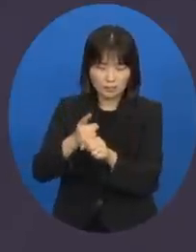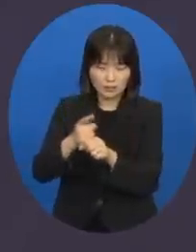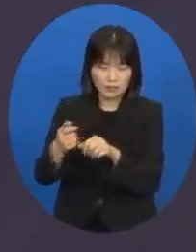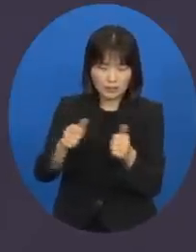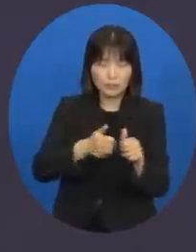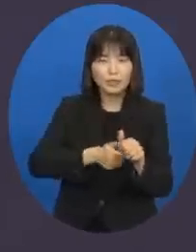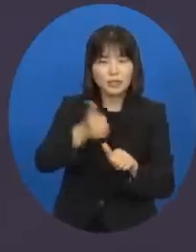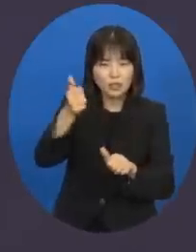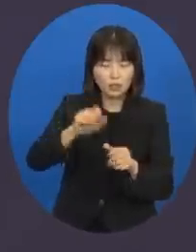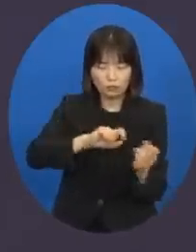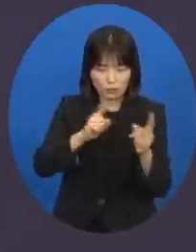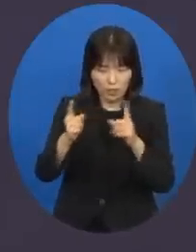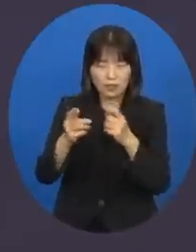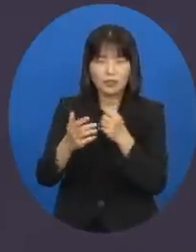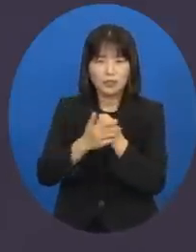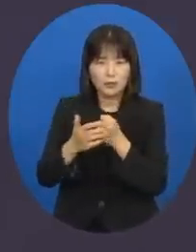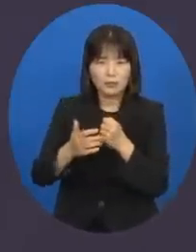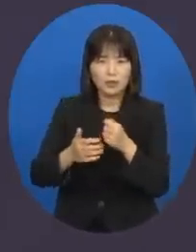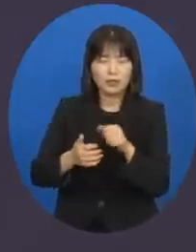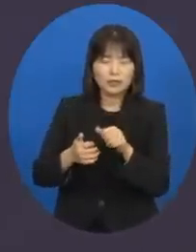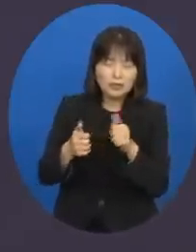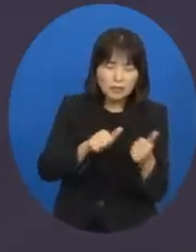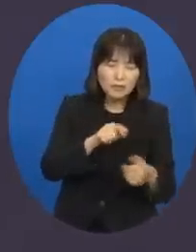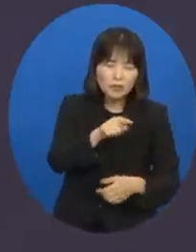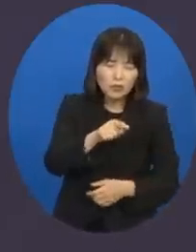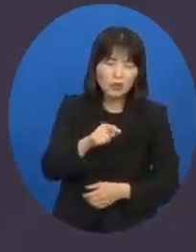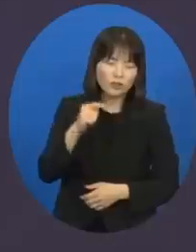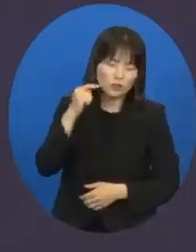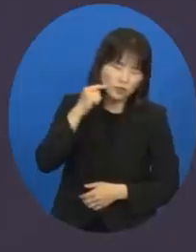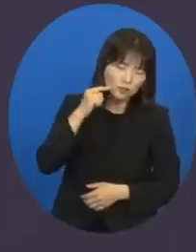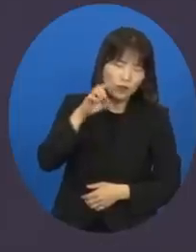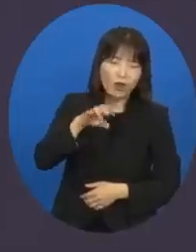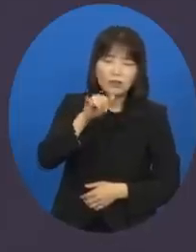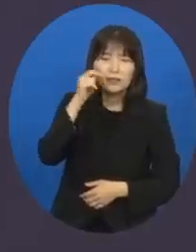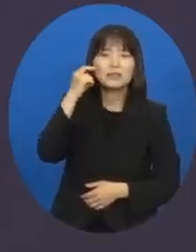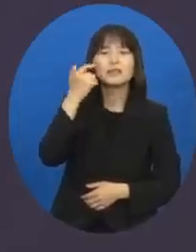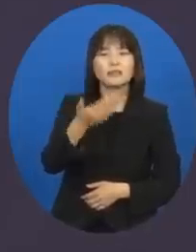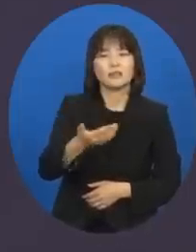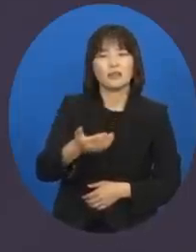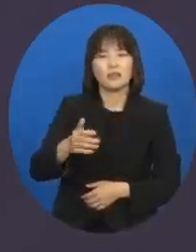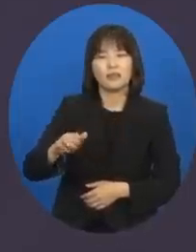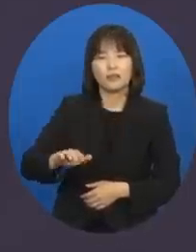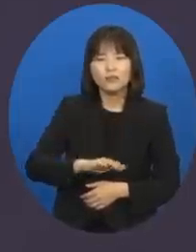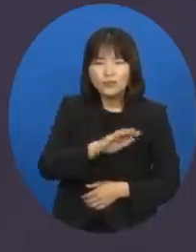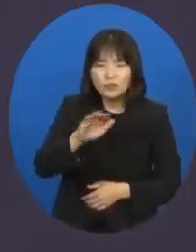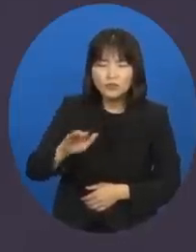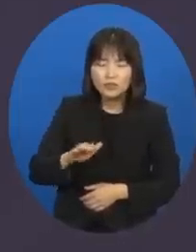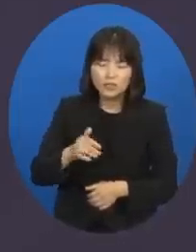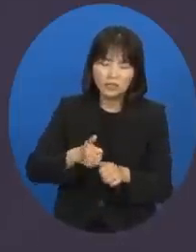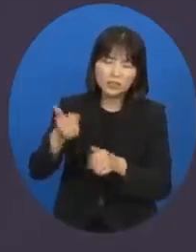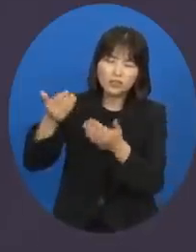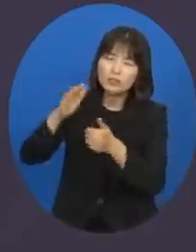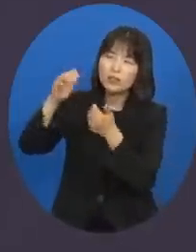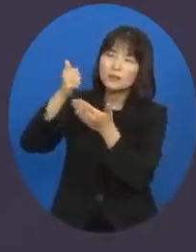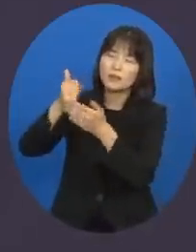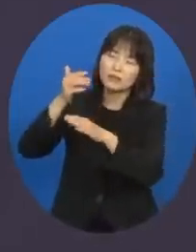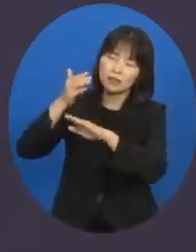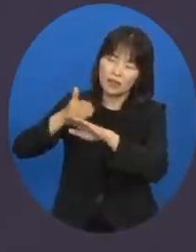때문에 사망아 너의 쏘는 것이 어디에 있느냐? 우리로 하여금 승리를 주신 하나님께 감사하노라.